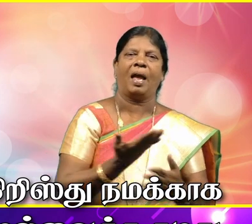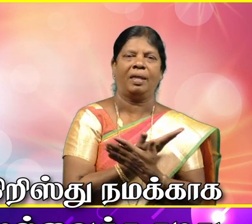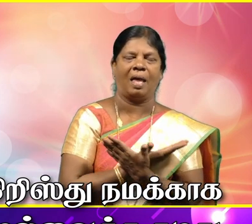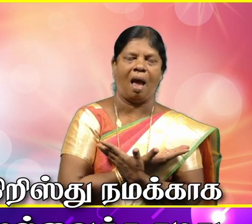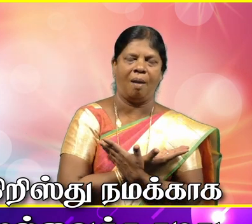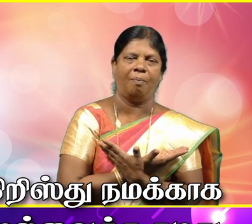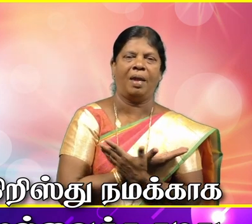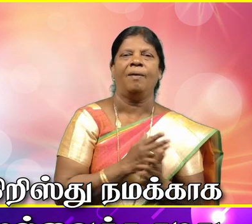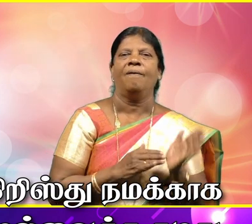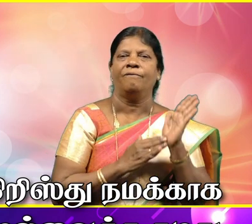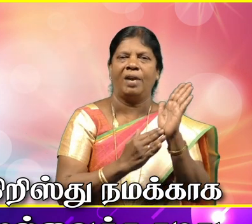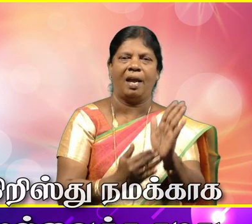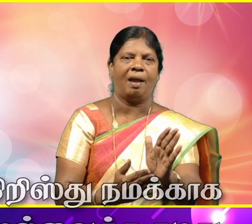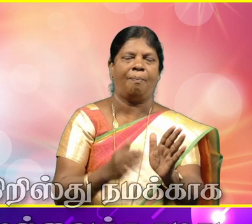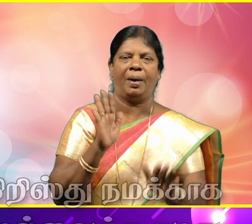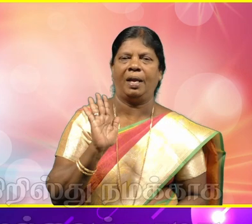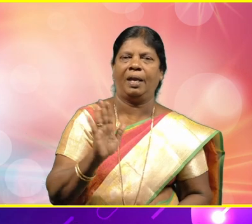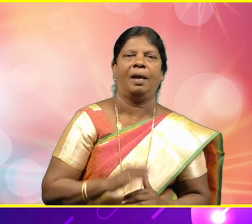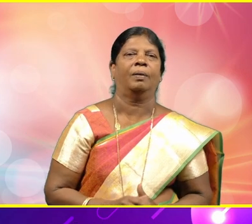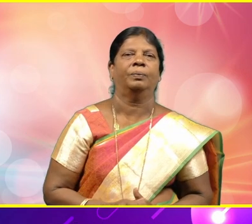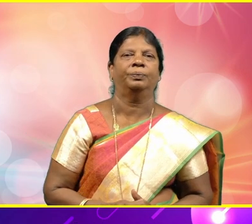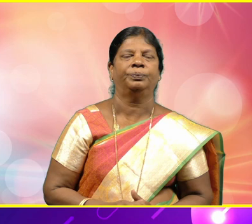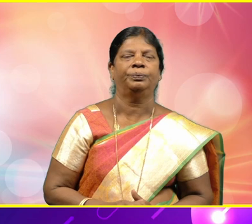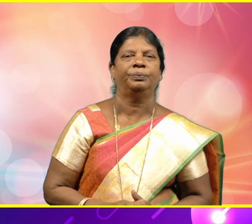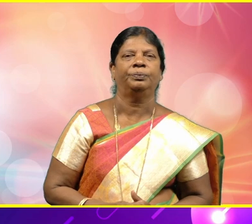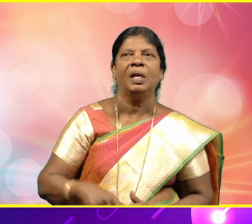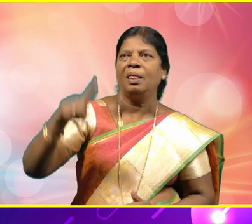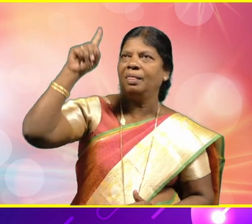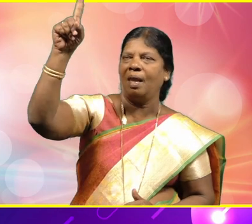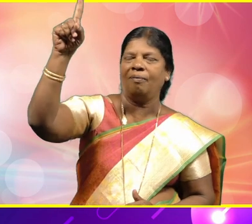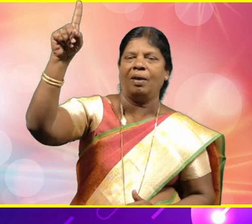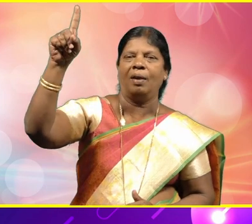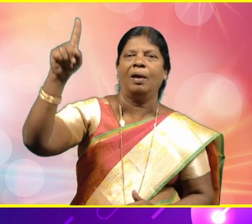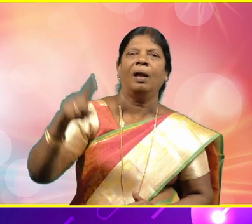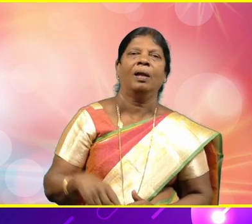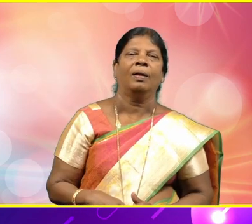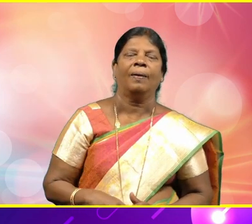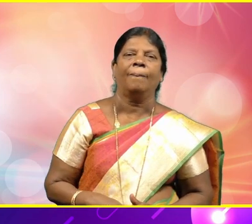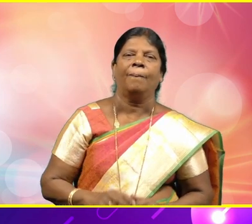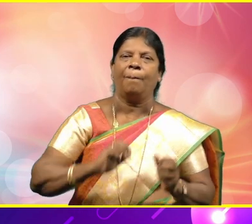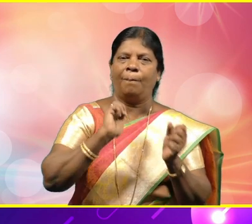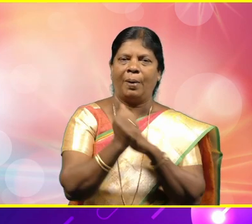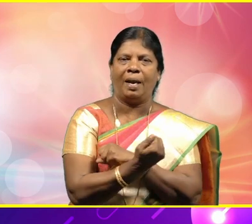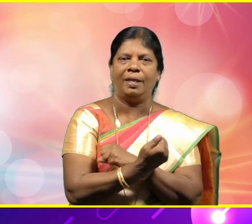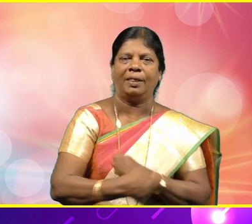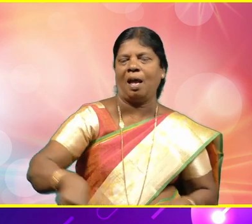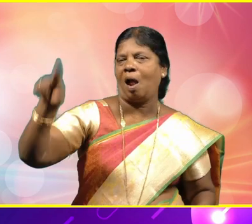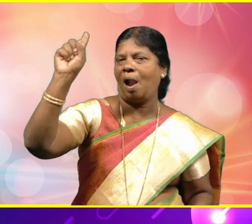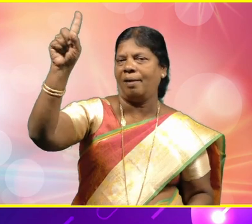தமது அன்பை விளங்க பண்ணுகிறார். தேவன், அதாவது படைத்த